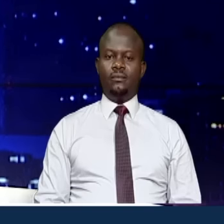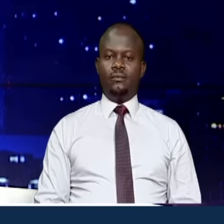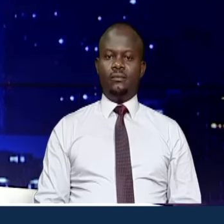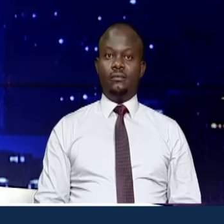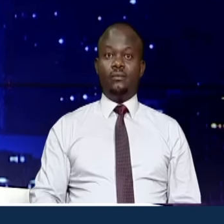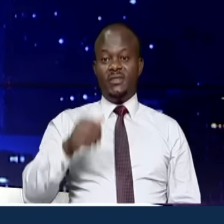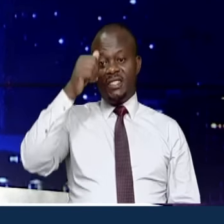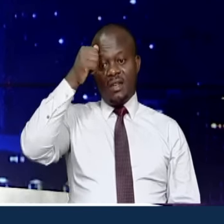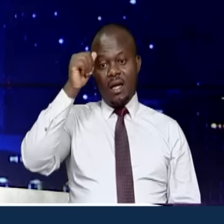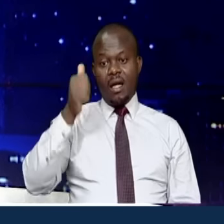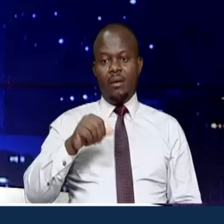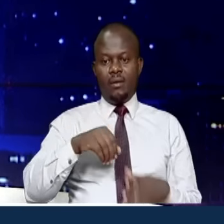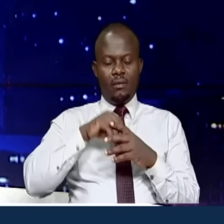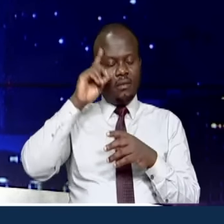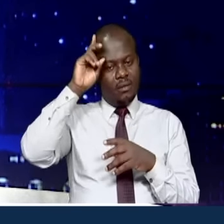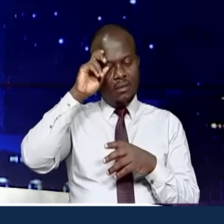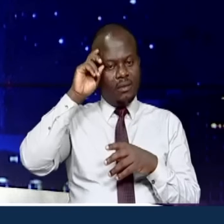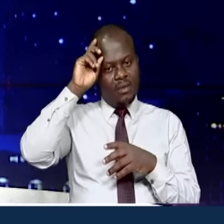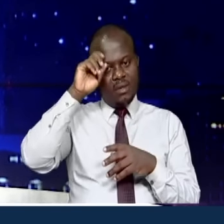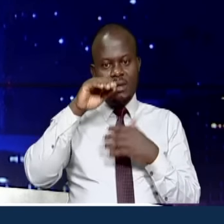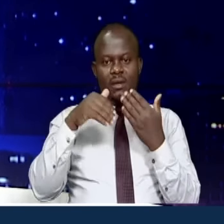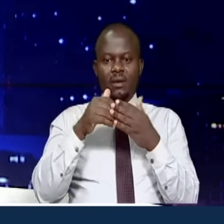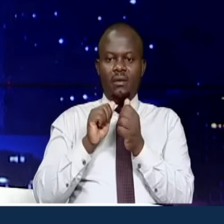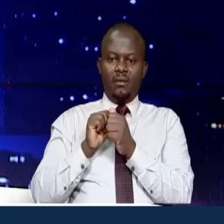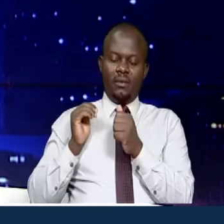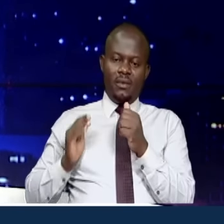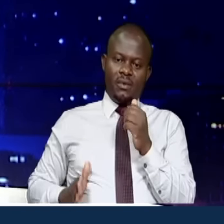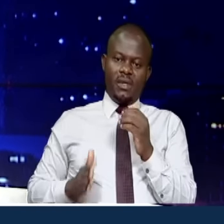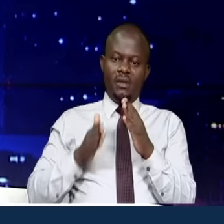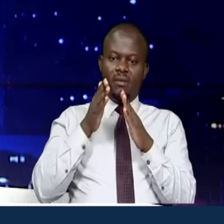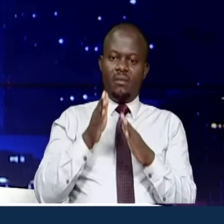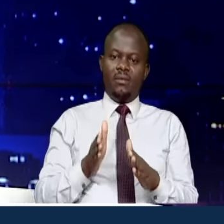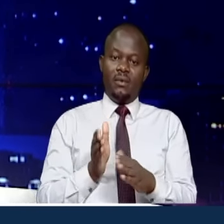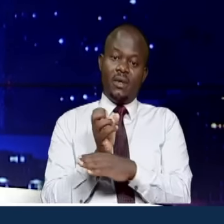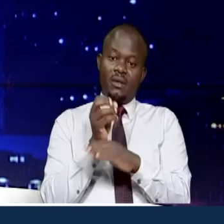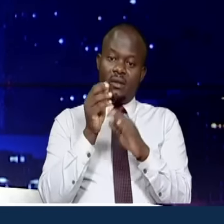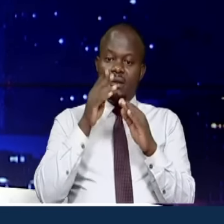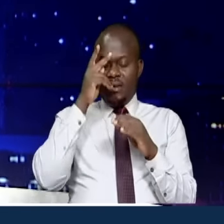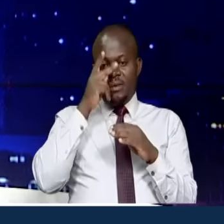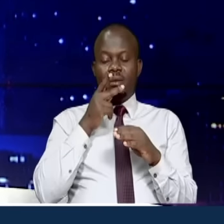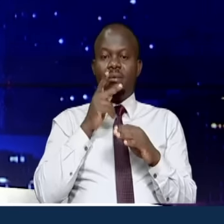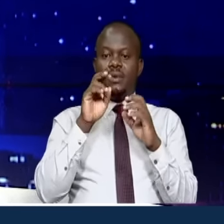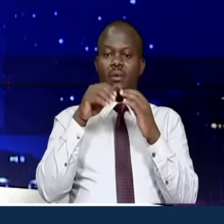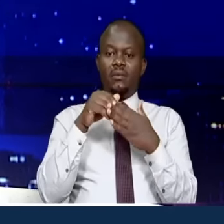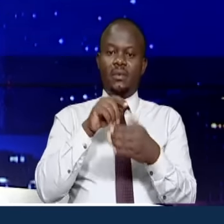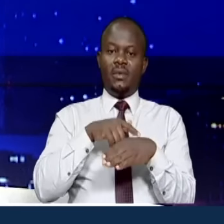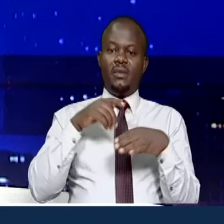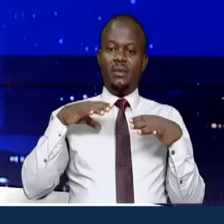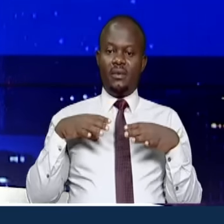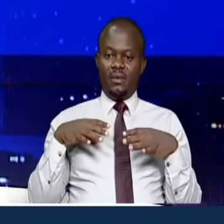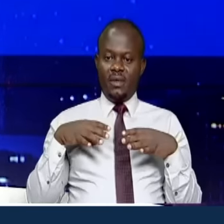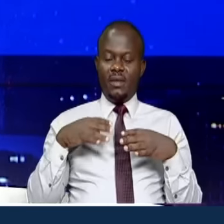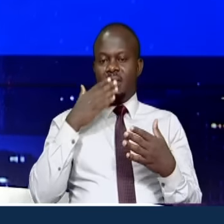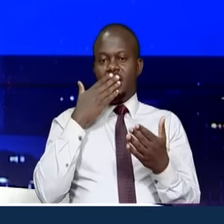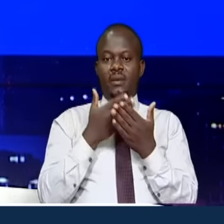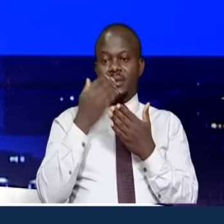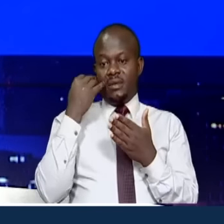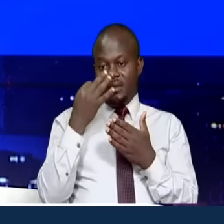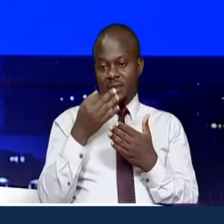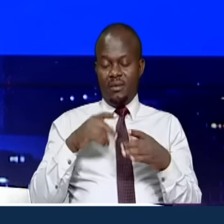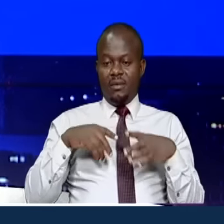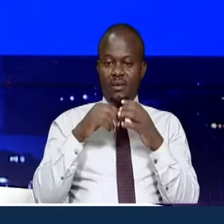Abahanga mu mitekerereze n'imyitwarire ya muntu baragira inama ababyeyi ko muri iki gihe cy'ibiruhuko byaba byiza bagiye babana